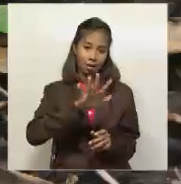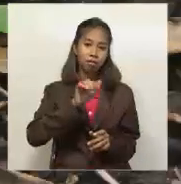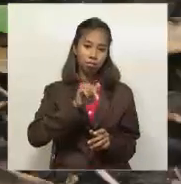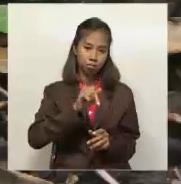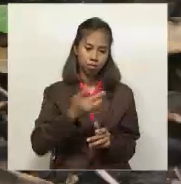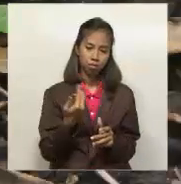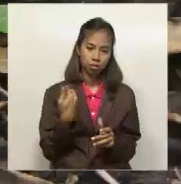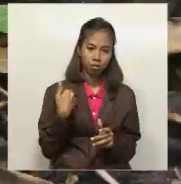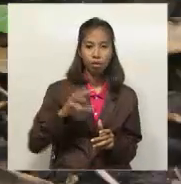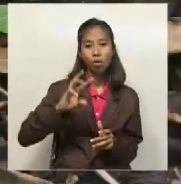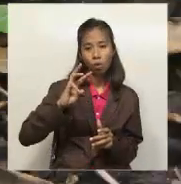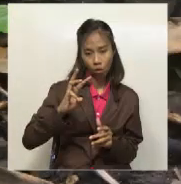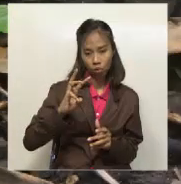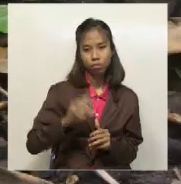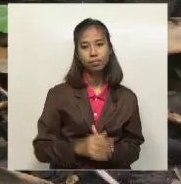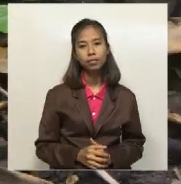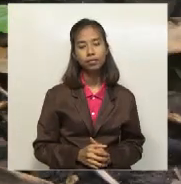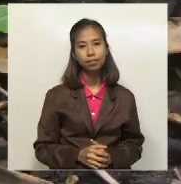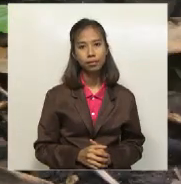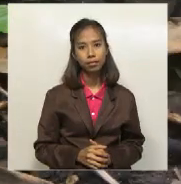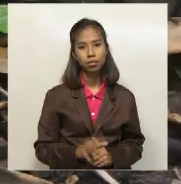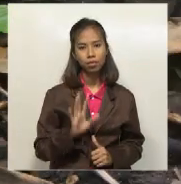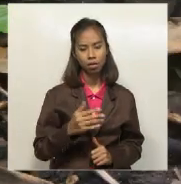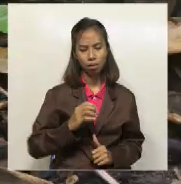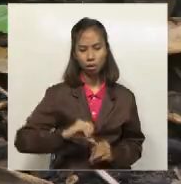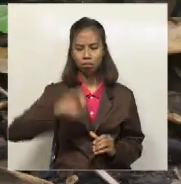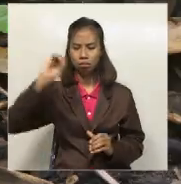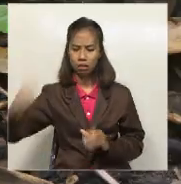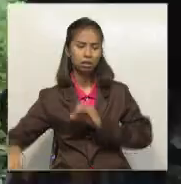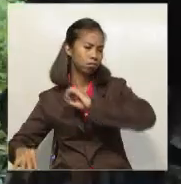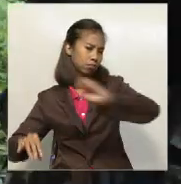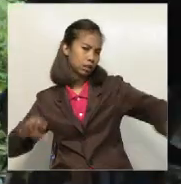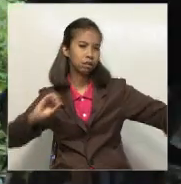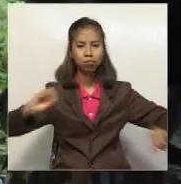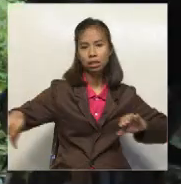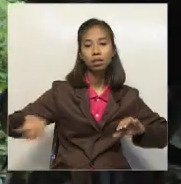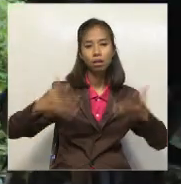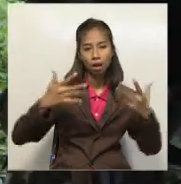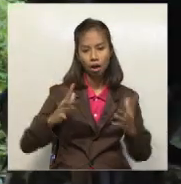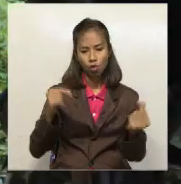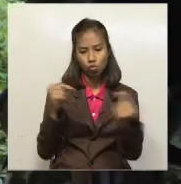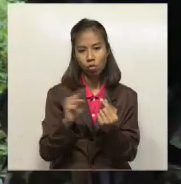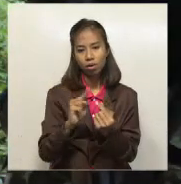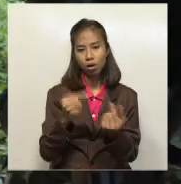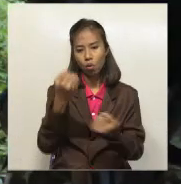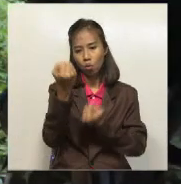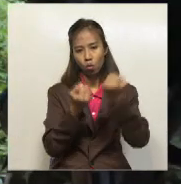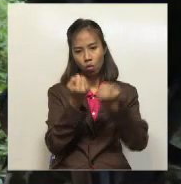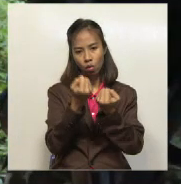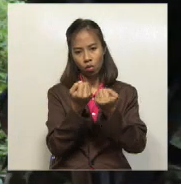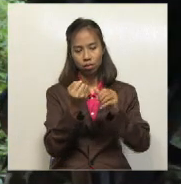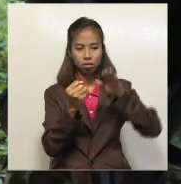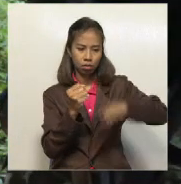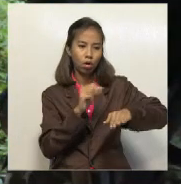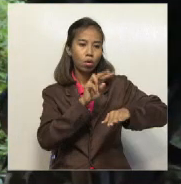มจำนวน6ปลอกด้วยกันถูกโยนทิ้งไว้ข้างทางนะคะซึ่งตรงกับบริเวณที่รถคัน